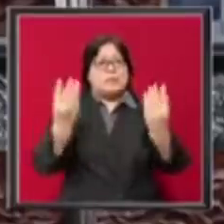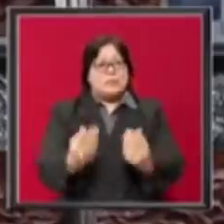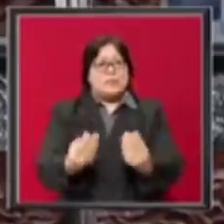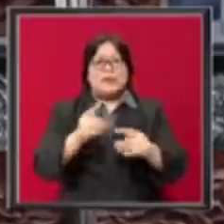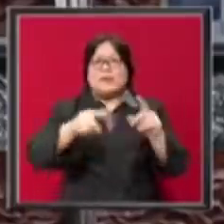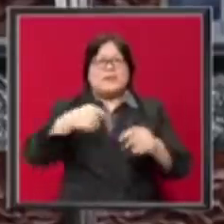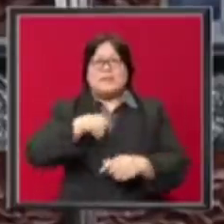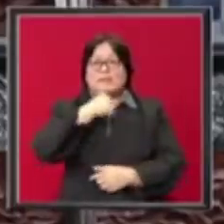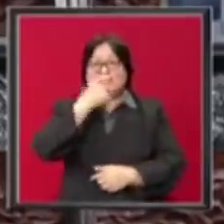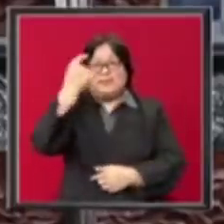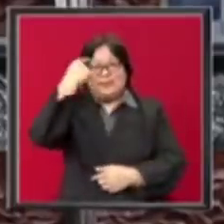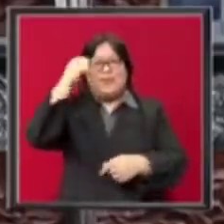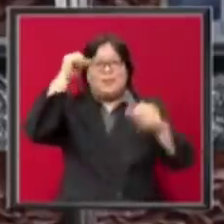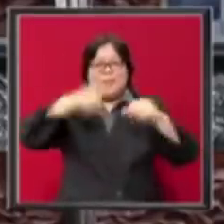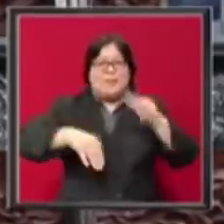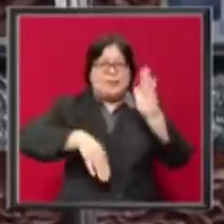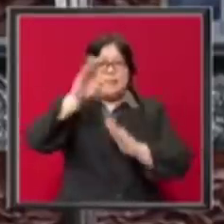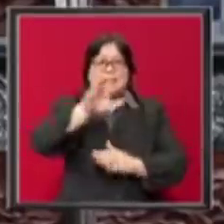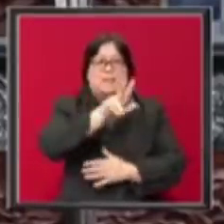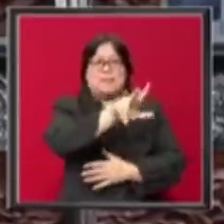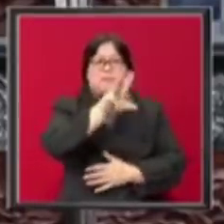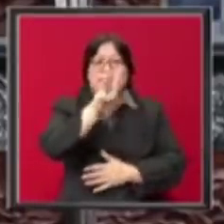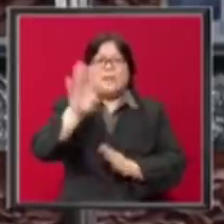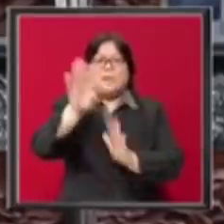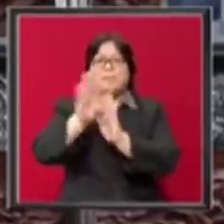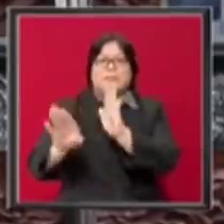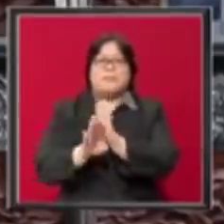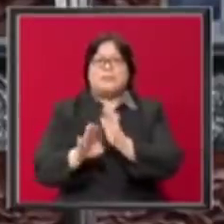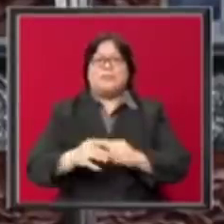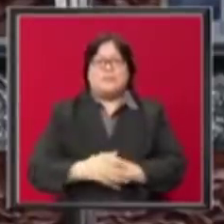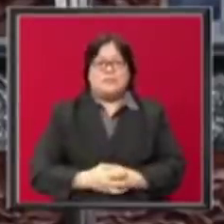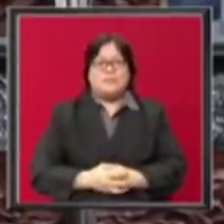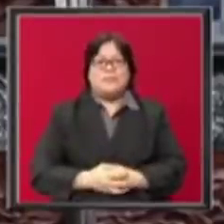dan saya tidak fikir ia boleh melebihi 36 bilion.